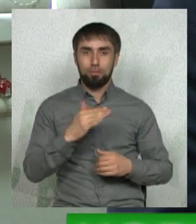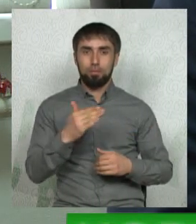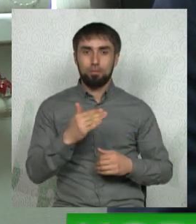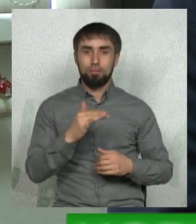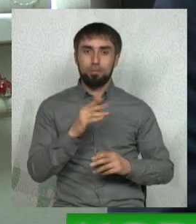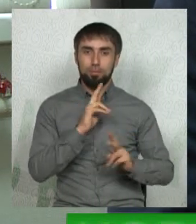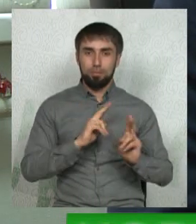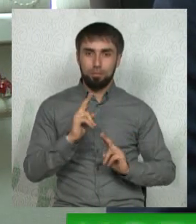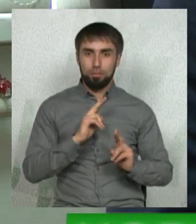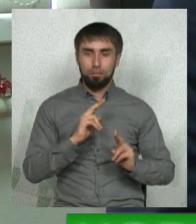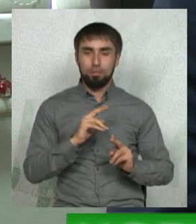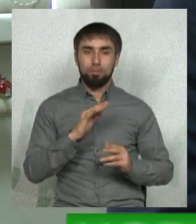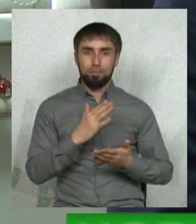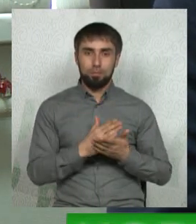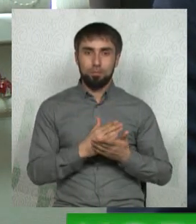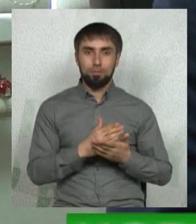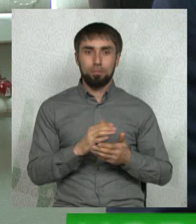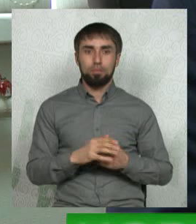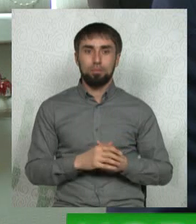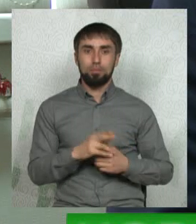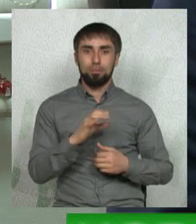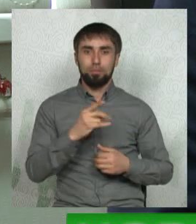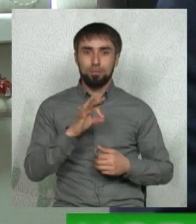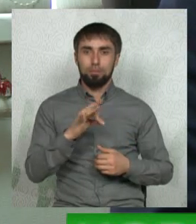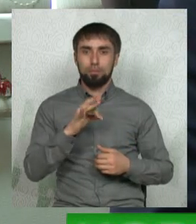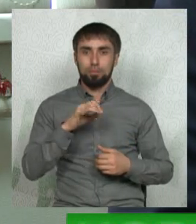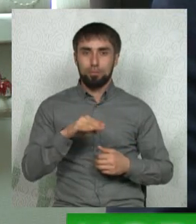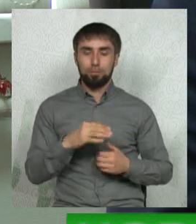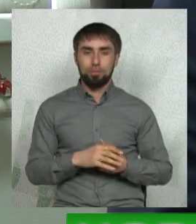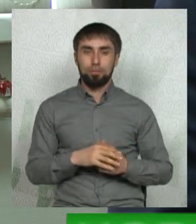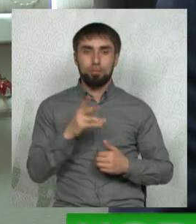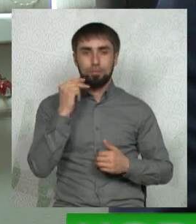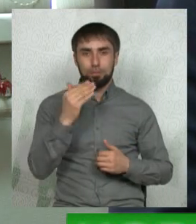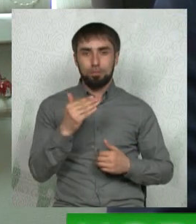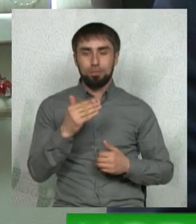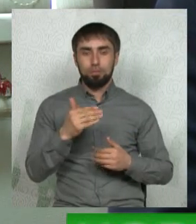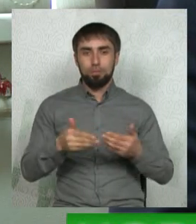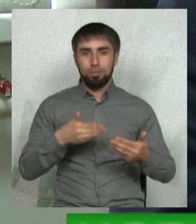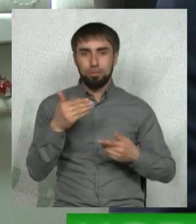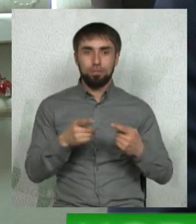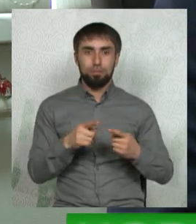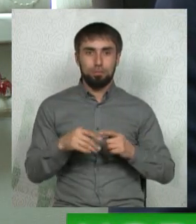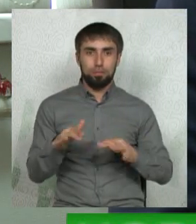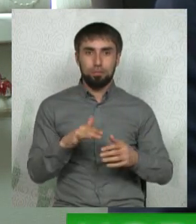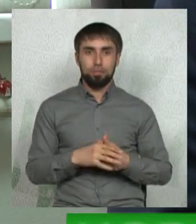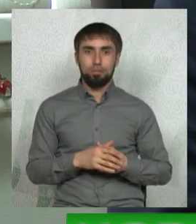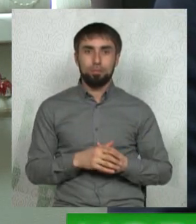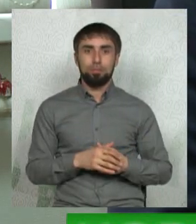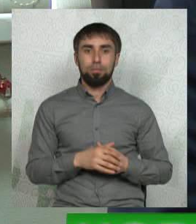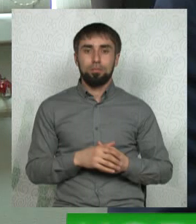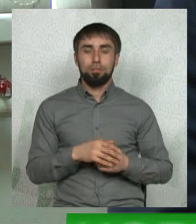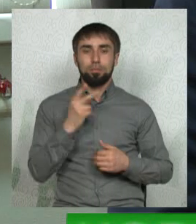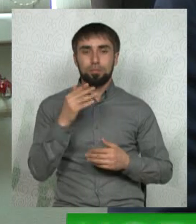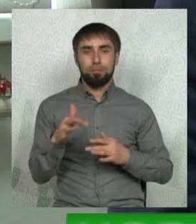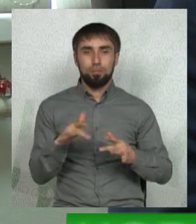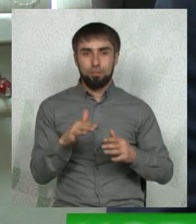поступивших сообщений есть существенный рост числа возбужденных уголовных дел. То есть число возбужденных